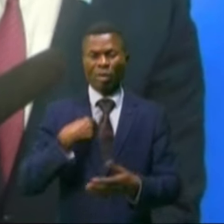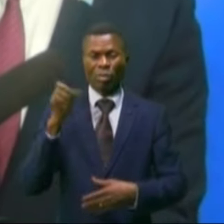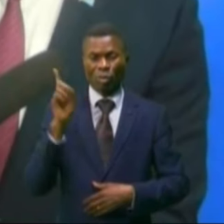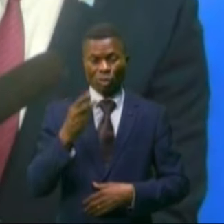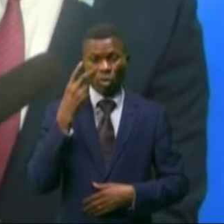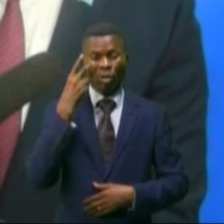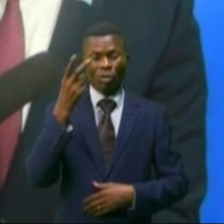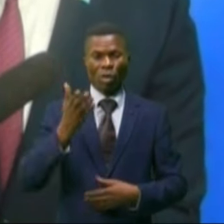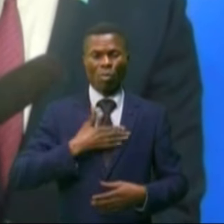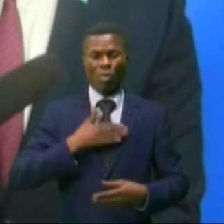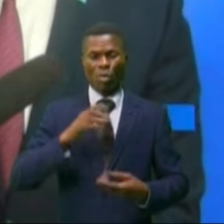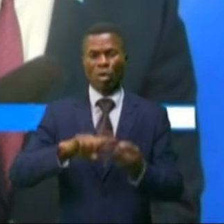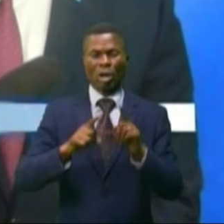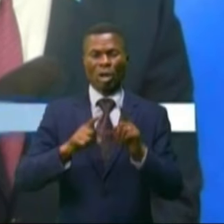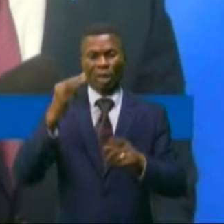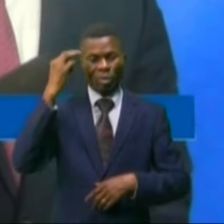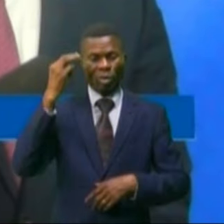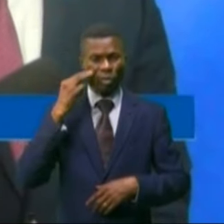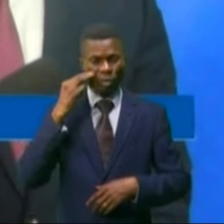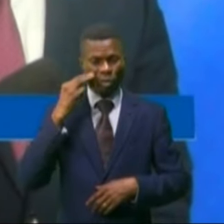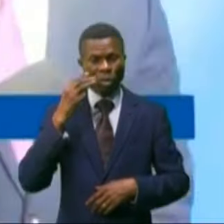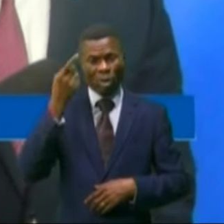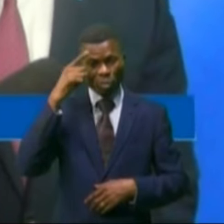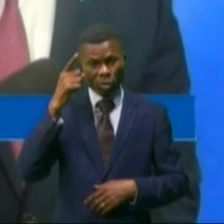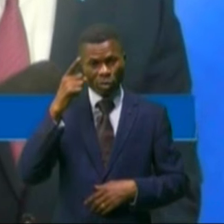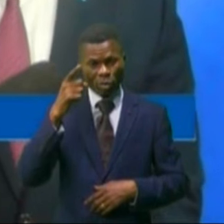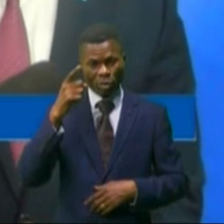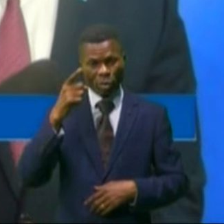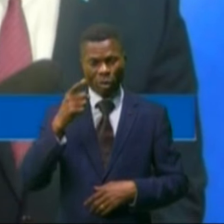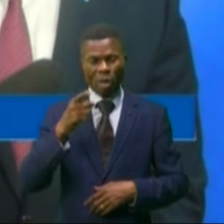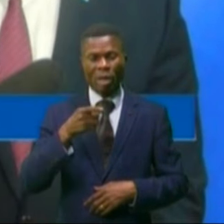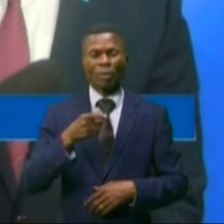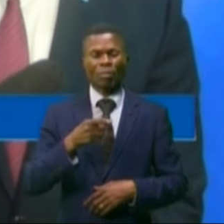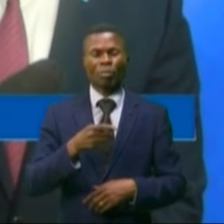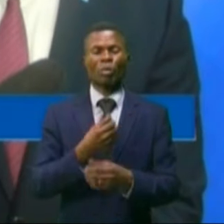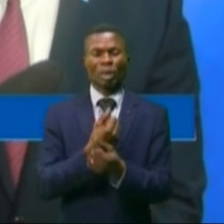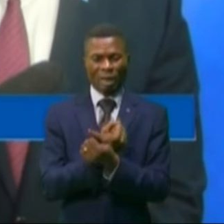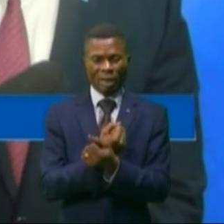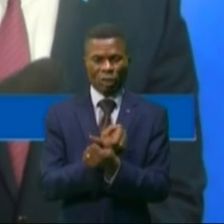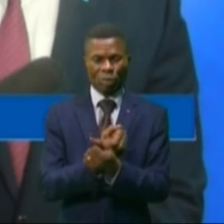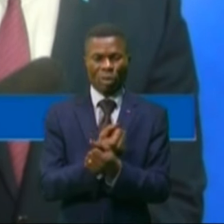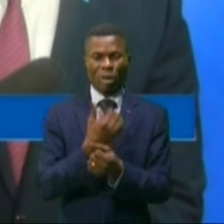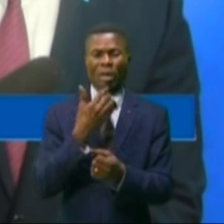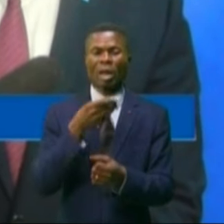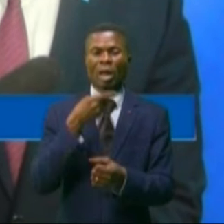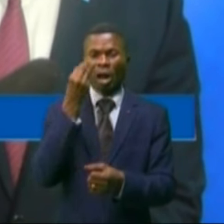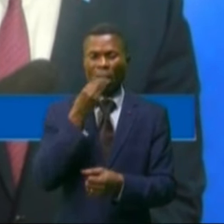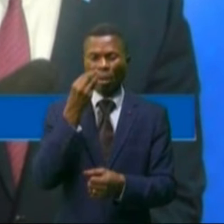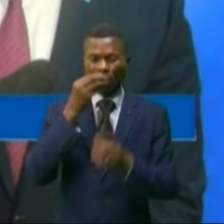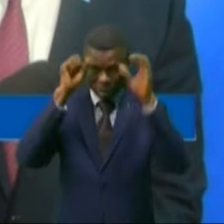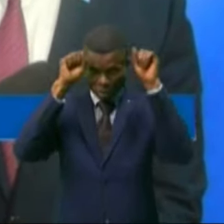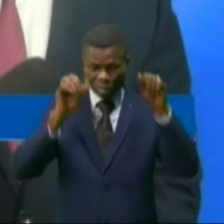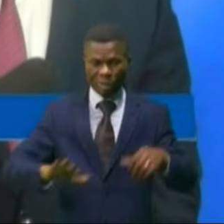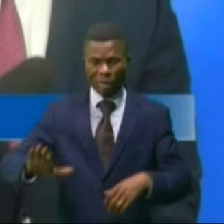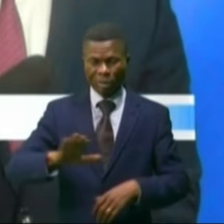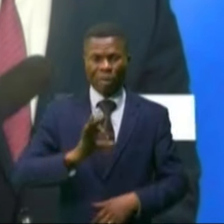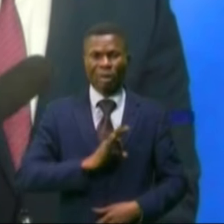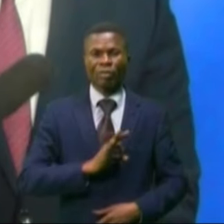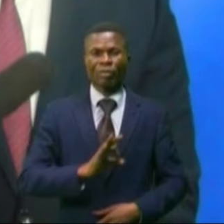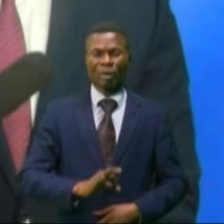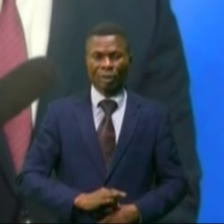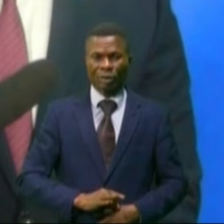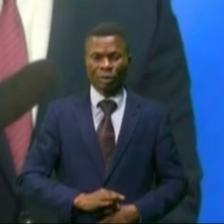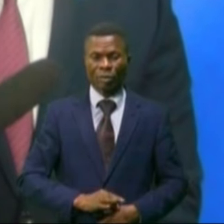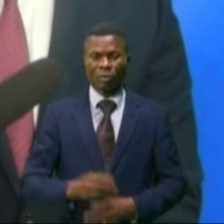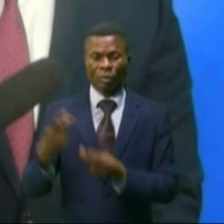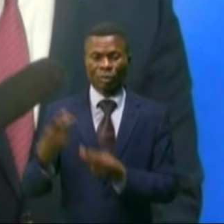mon collègue justement pour concrétiser et matérialiser l'inscription du chef de l'État. À dater